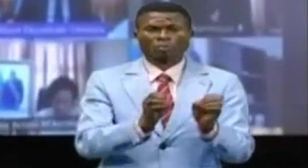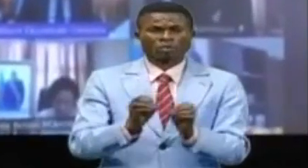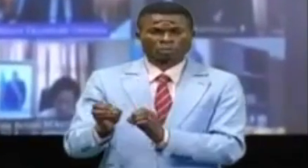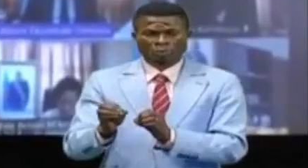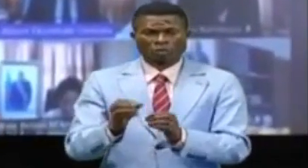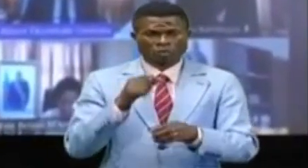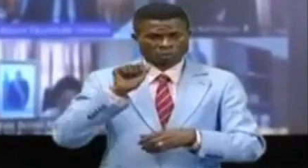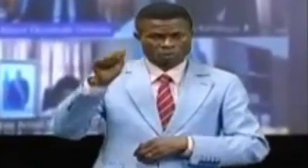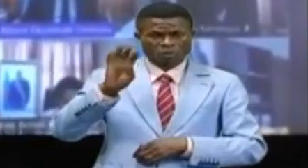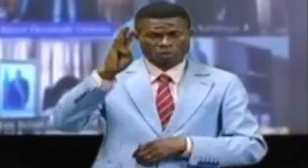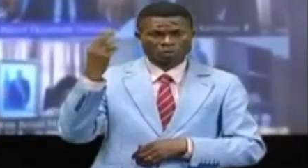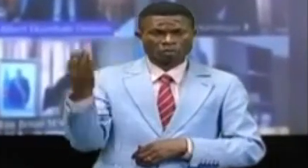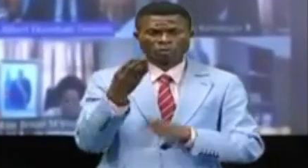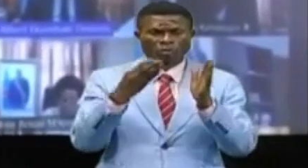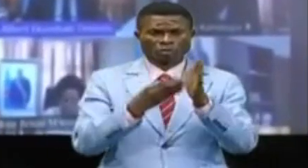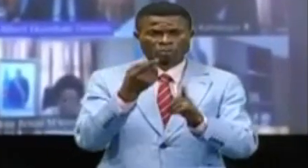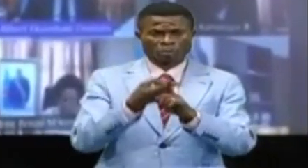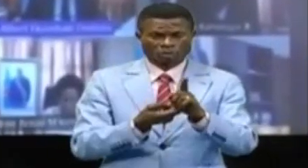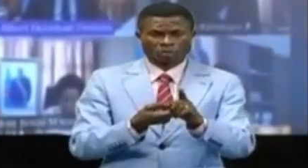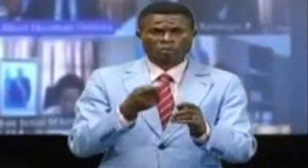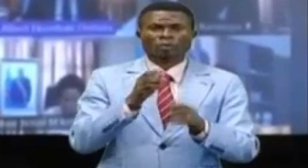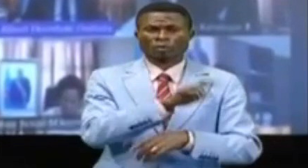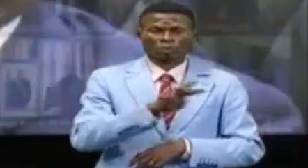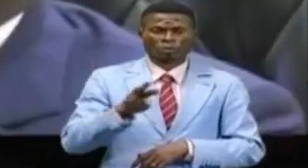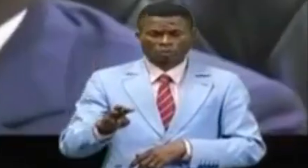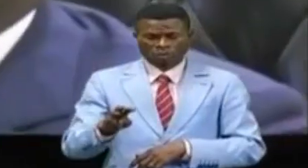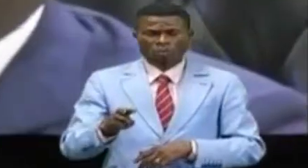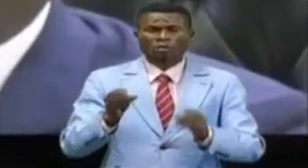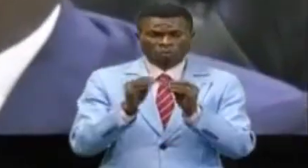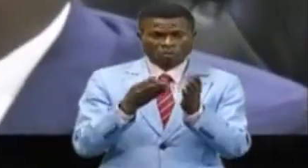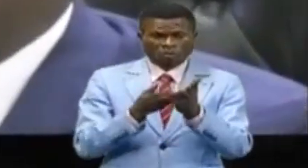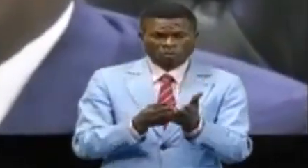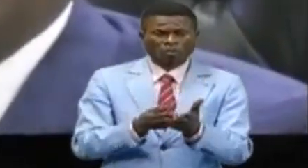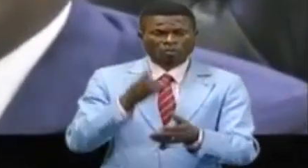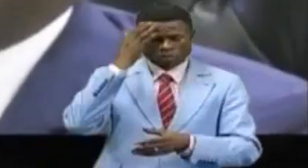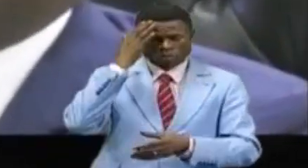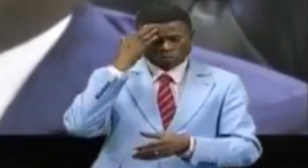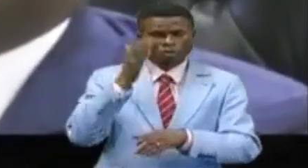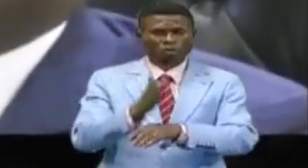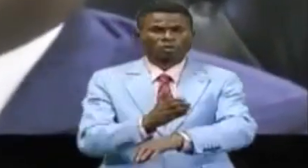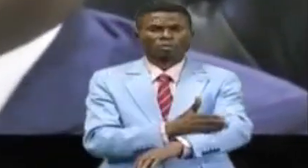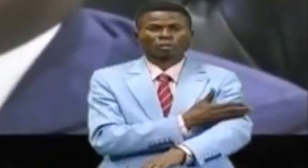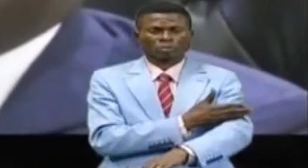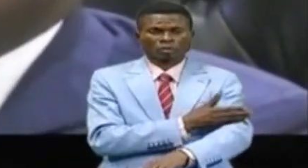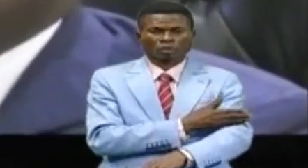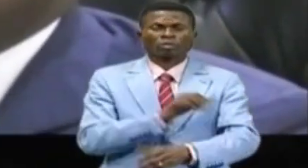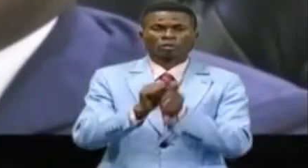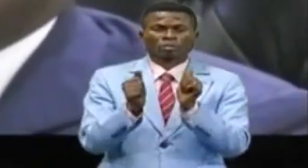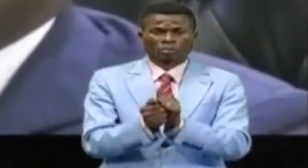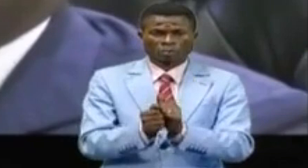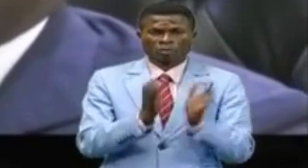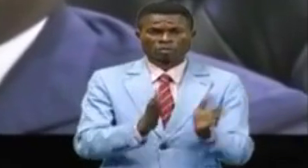a présidé le jeudi 29 septembre 2022, séance qui lui a permis de relever les avancées à ces stades de l'évolution